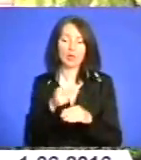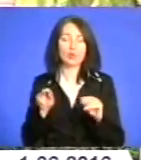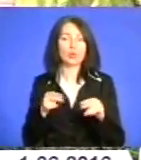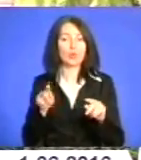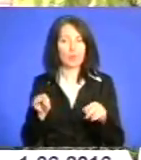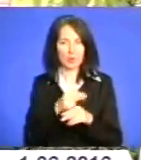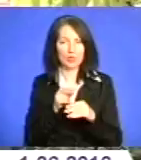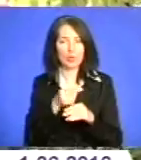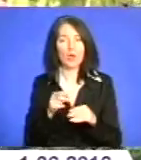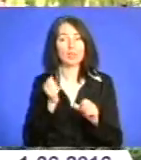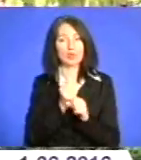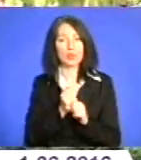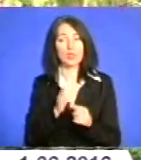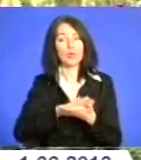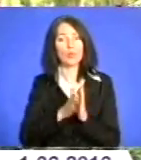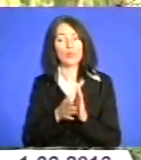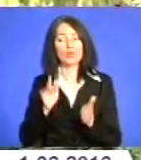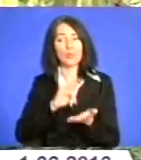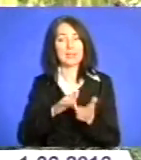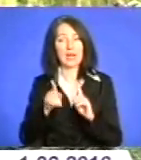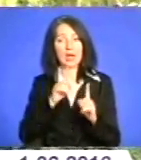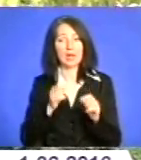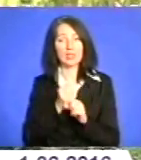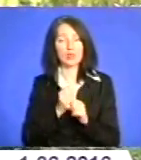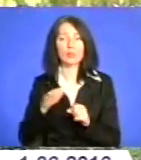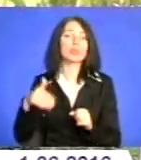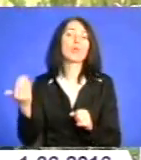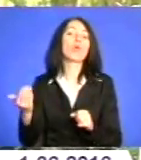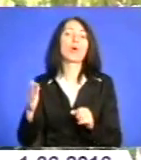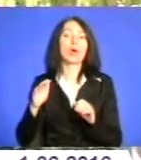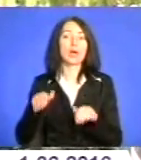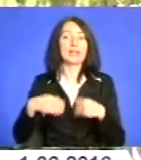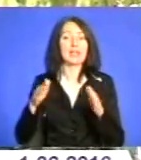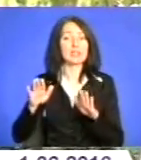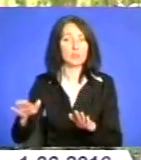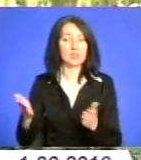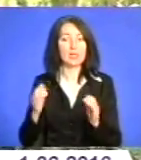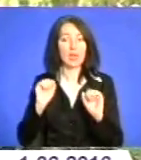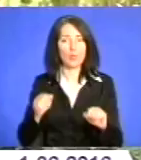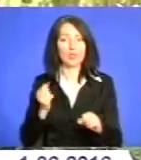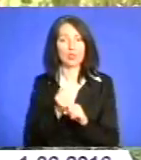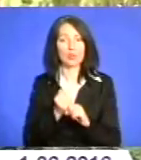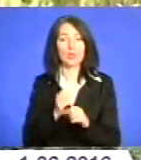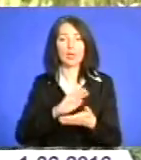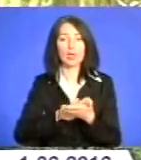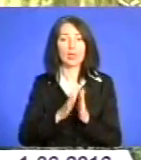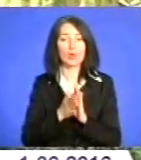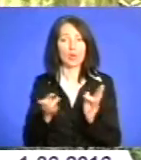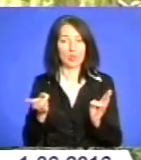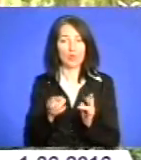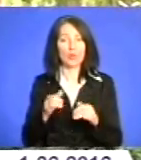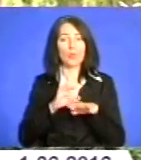при умові, що міська рада там збоку виділить місце, де можна створити належні умови для того, щоб